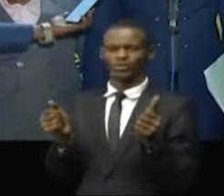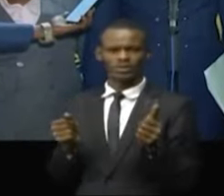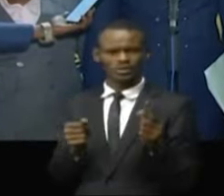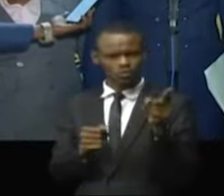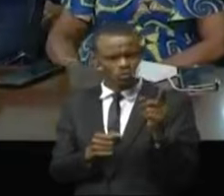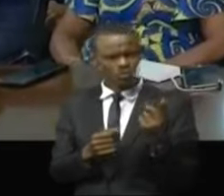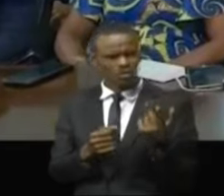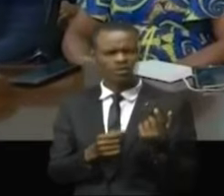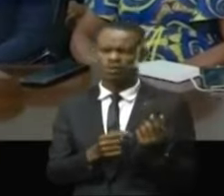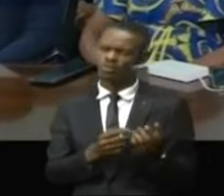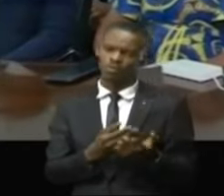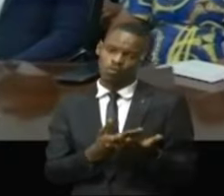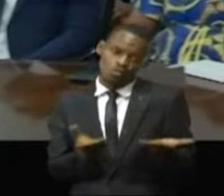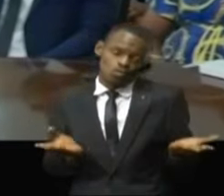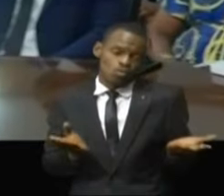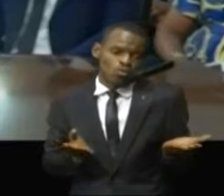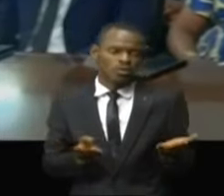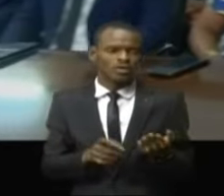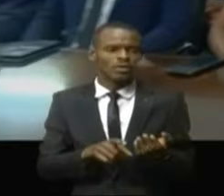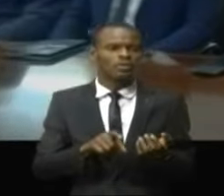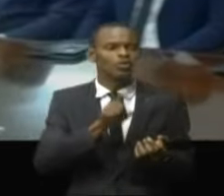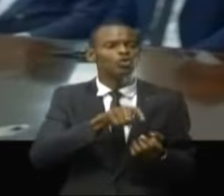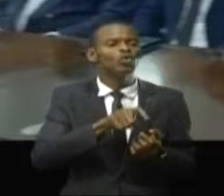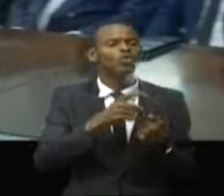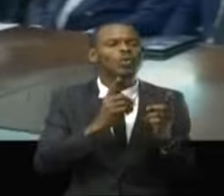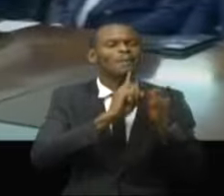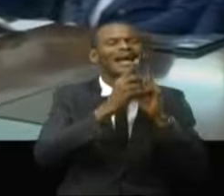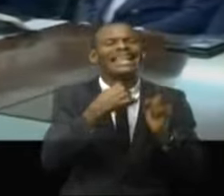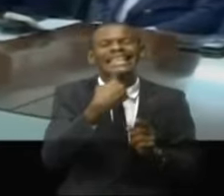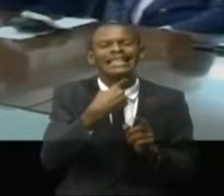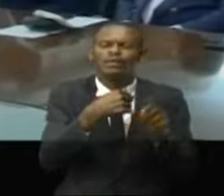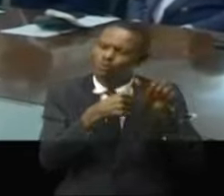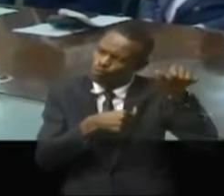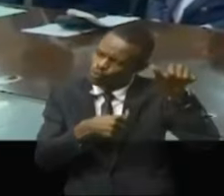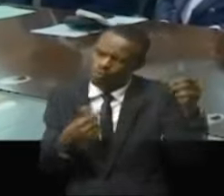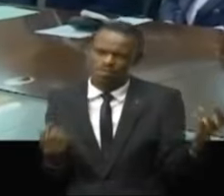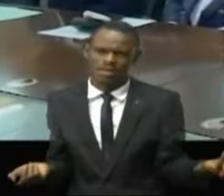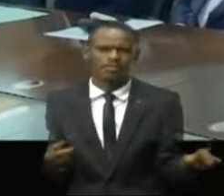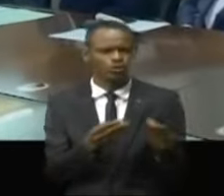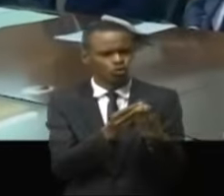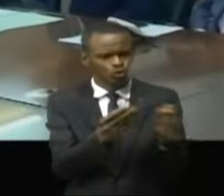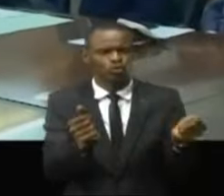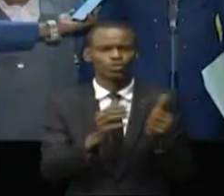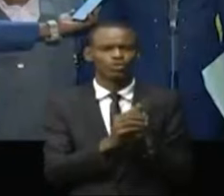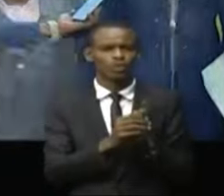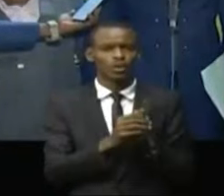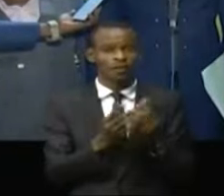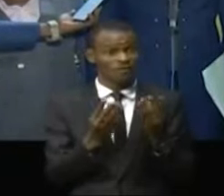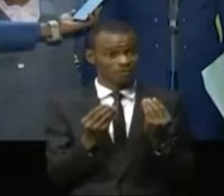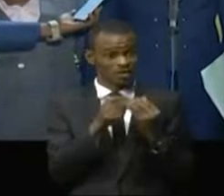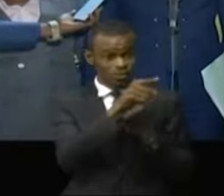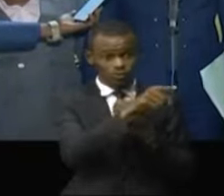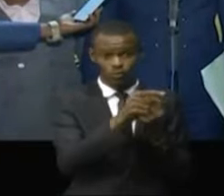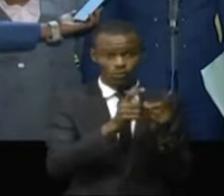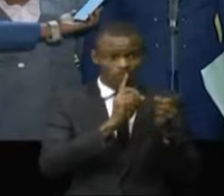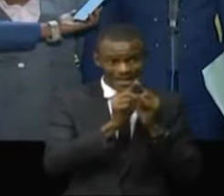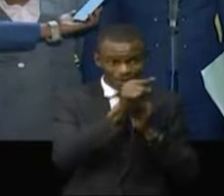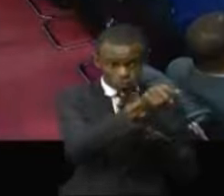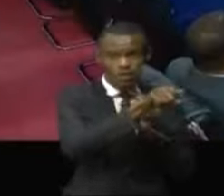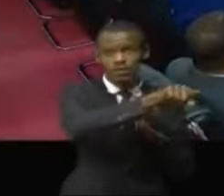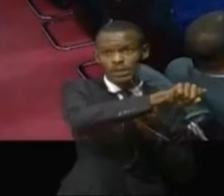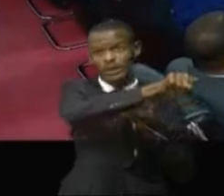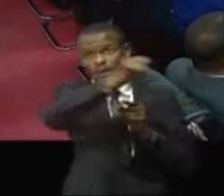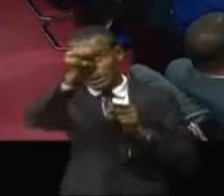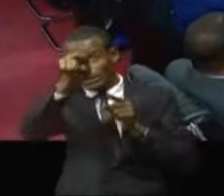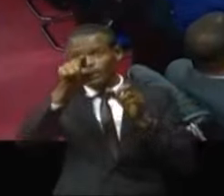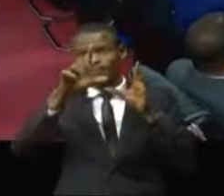cas et écouter nos doléances et l'apporter auprès du président de la République et aussi à l'Assemblée nationale.